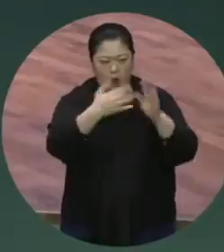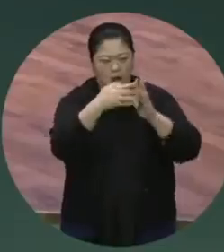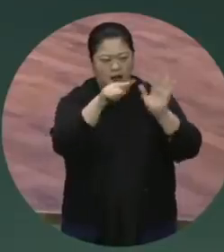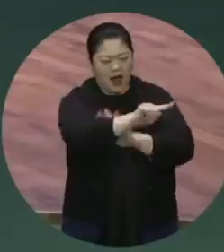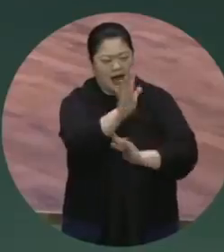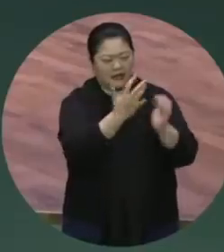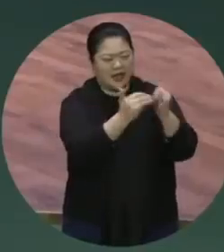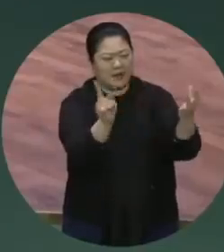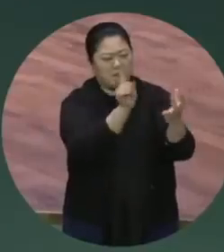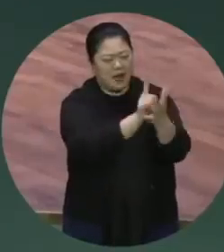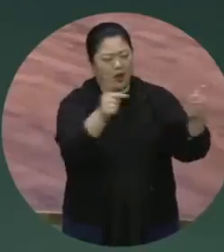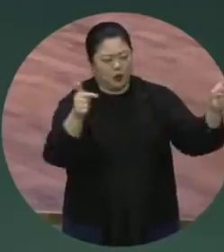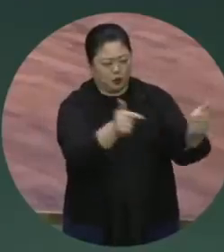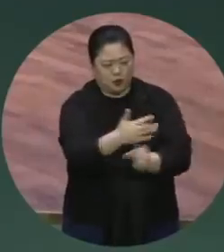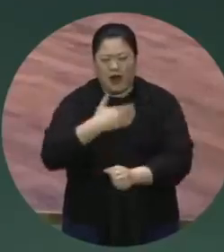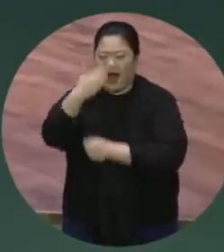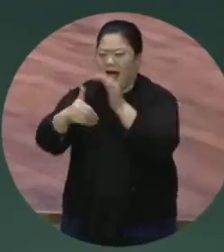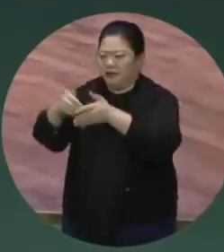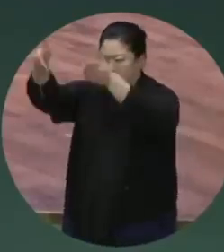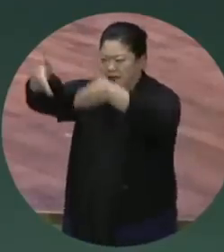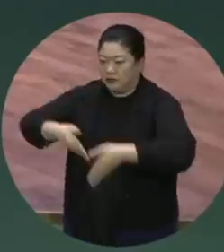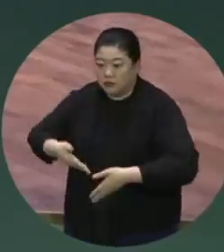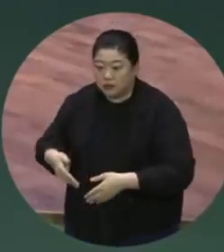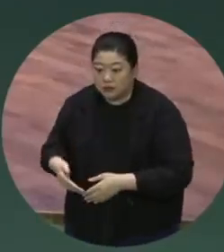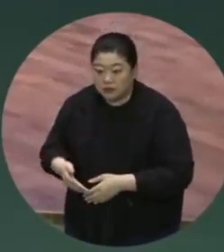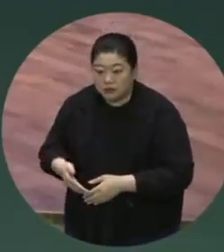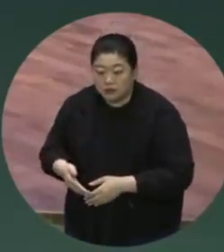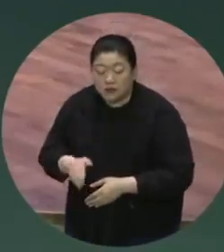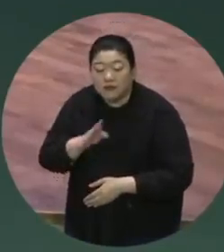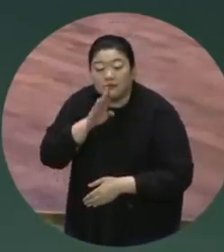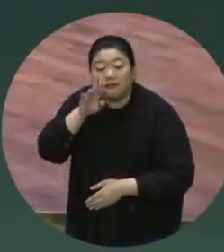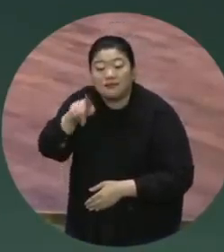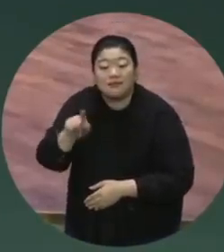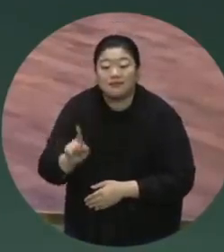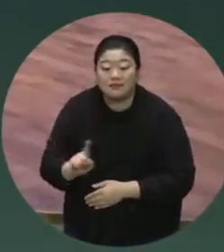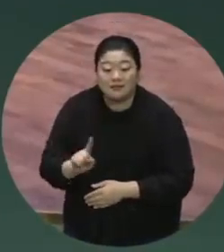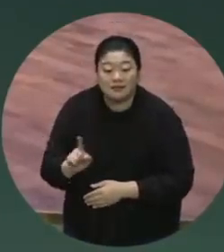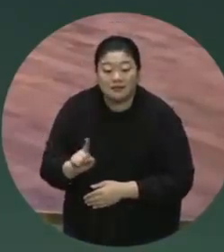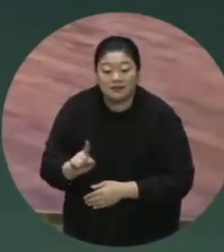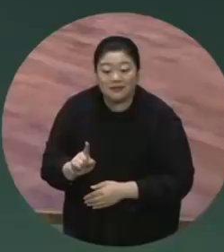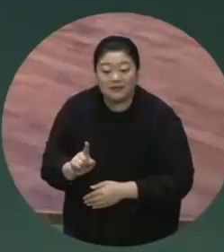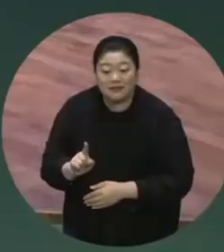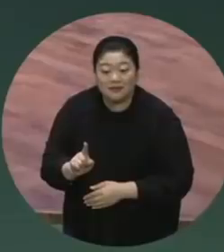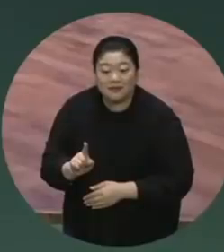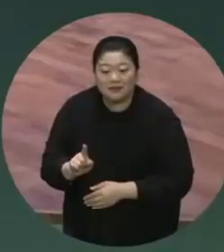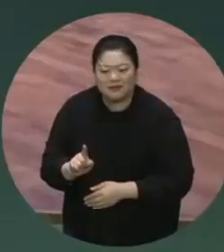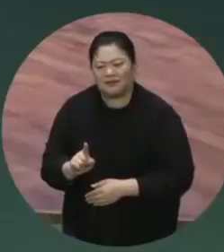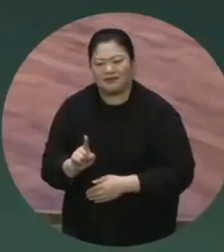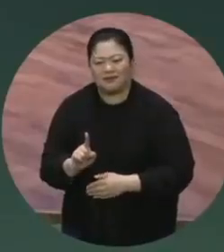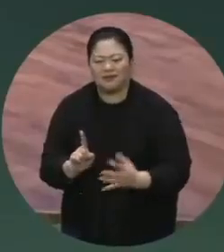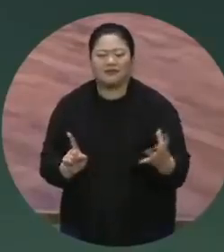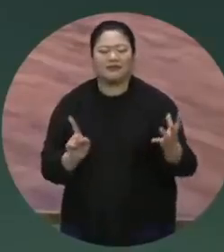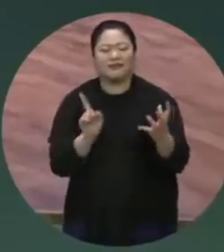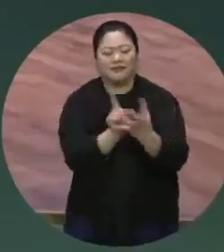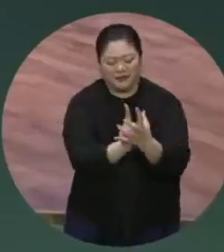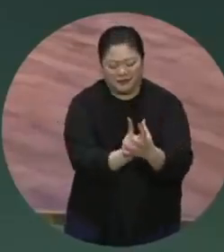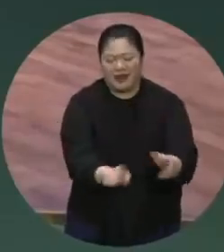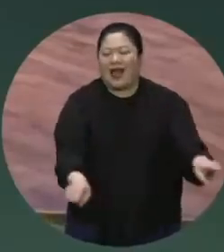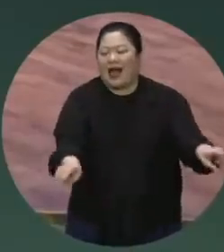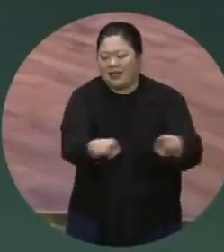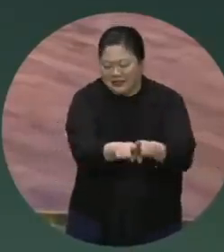것입니다. 여러분 늘 신앙생활을 함께 하시기 바랍니다. 함께 나누는 기쁨, 포럼이 함께예요.